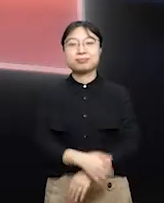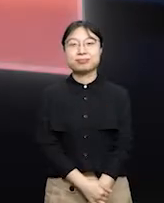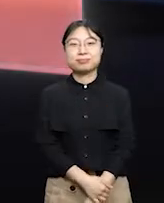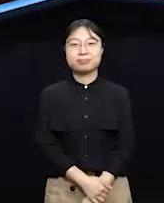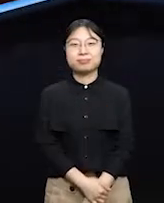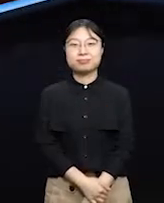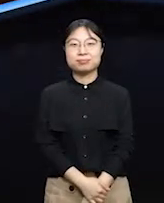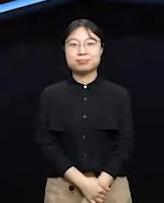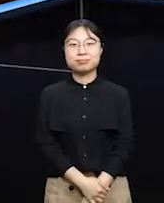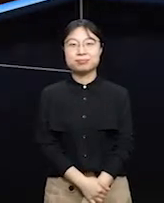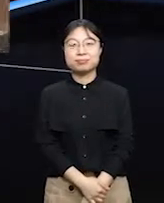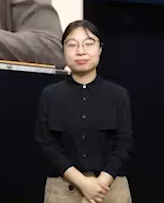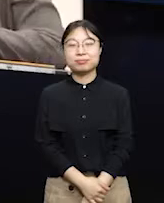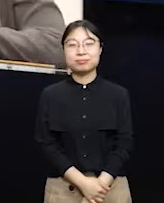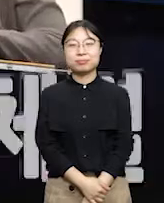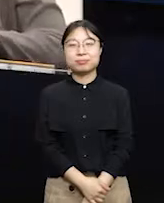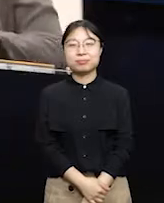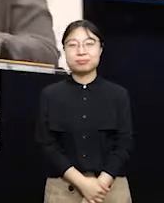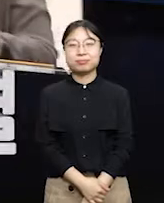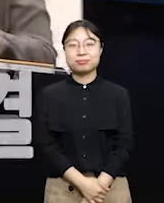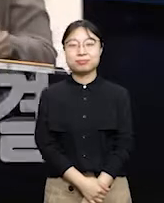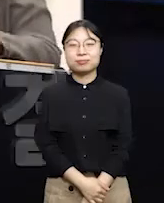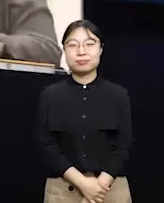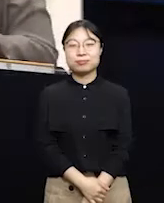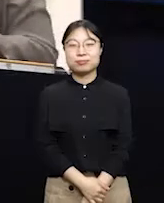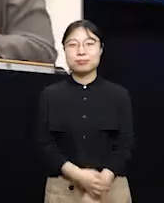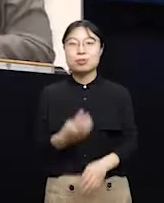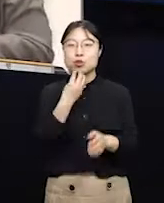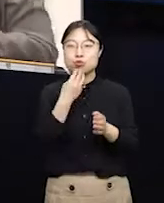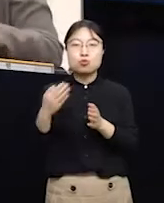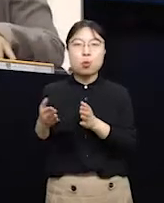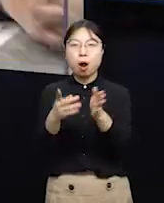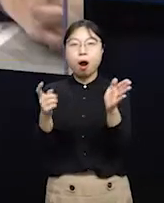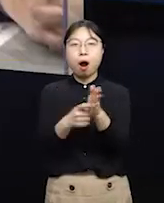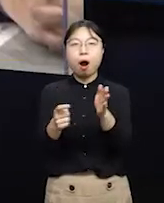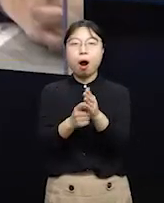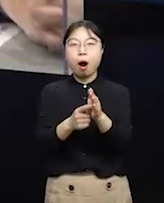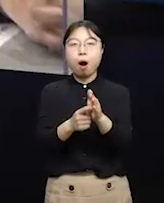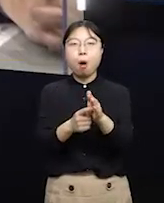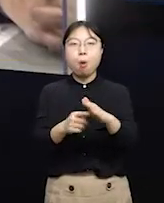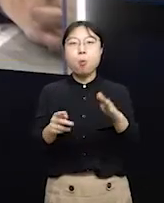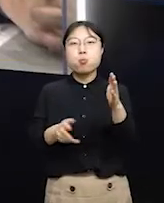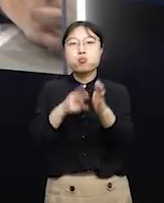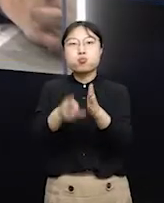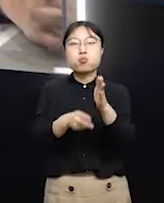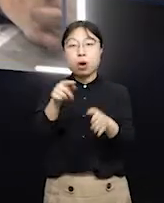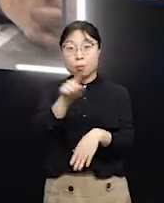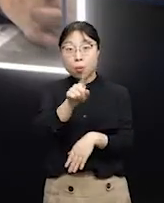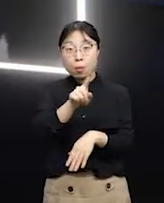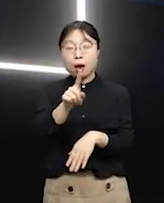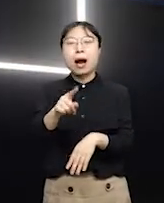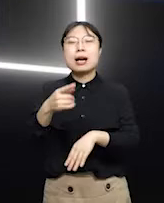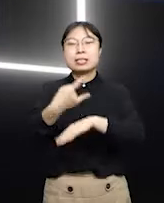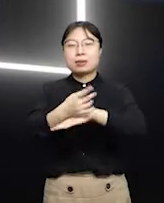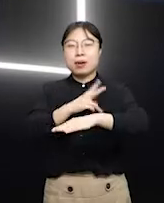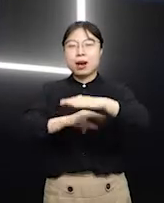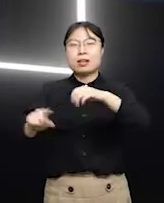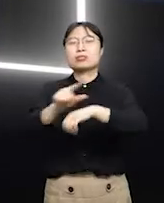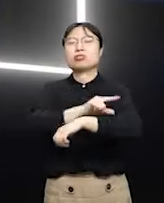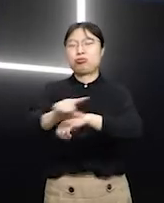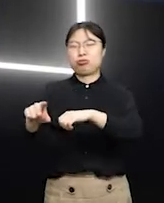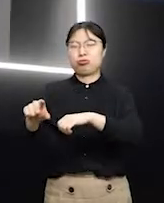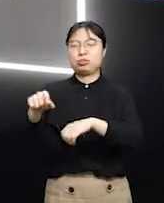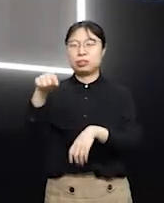주민참여예산위원회를 개최했습니다. 수도권 광역급행철도 GTX 신호선 의왕역 정차 지원을 위해